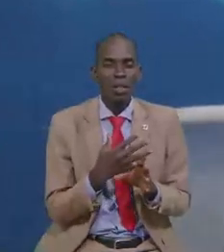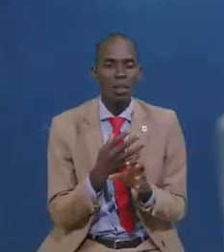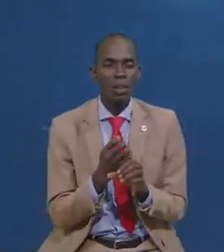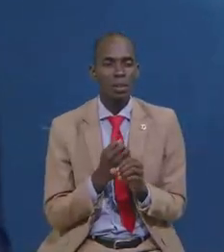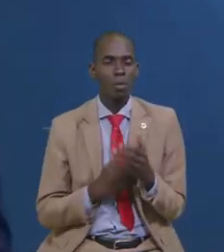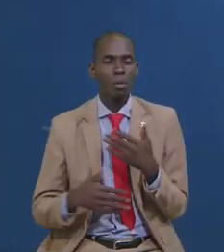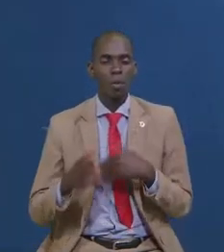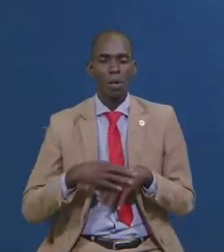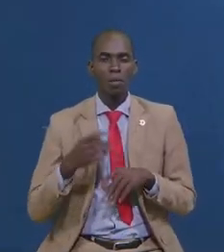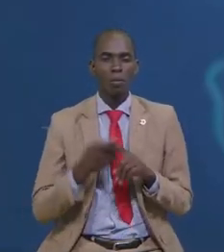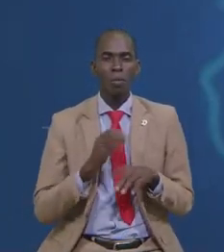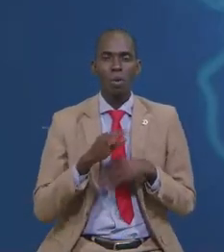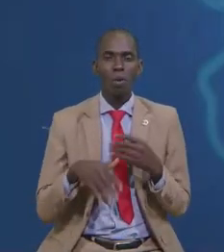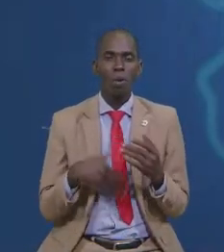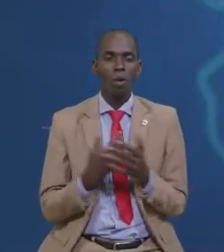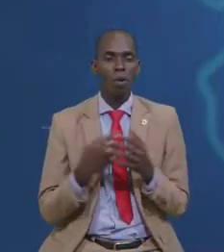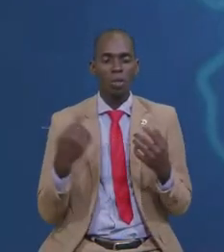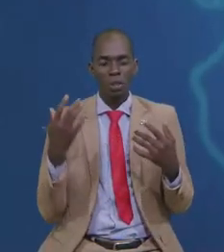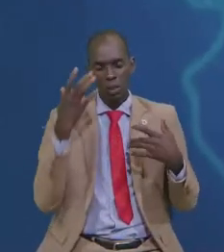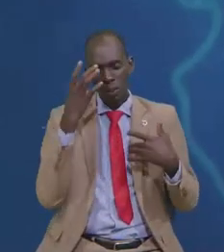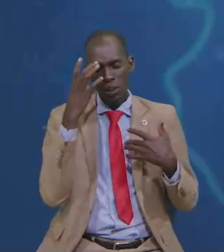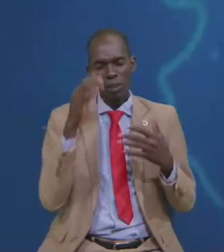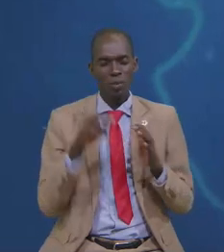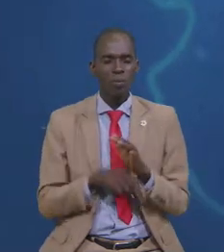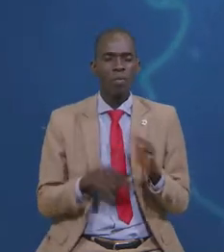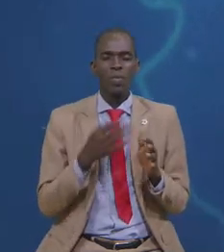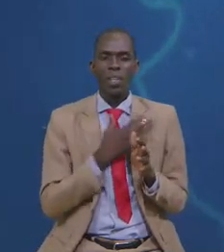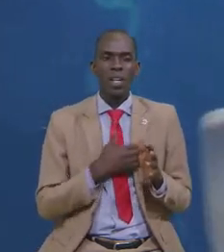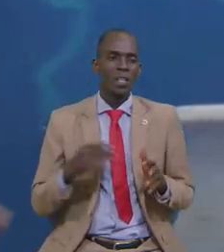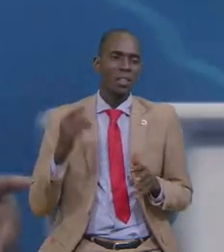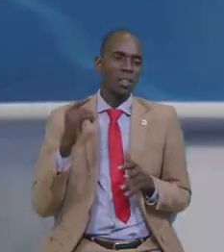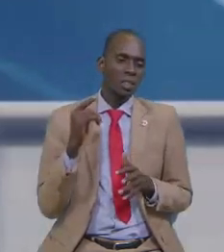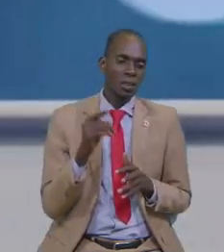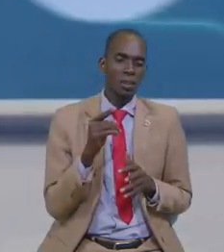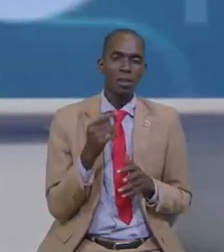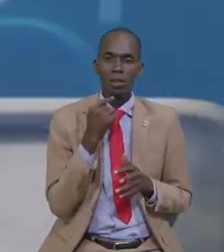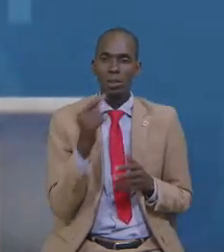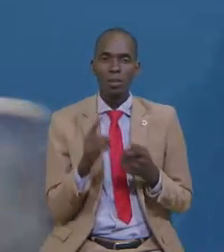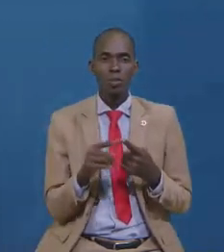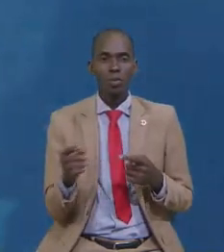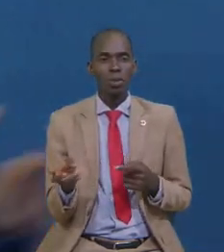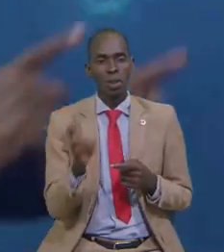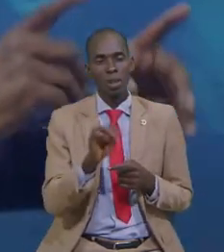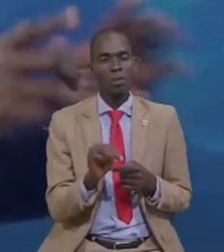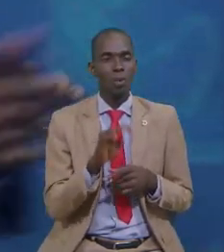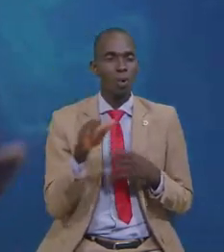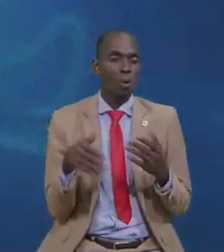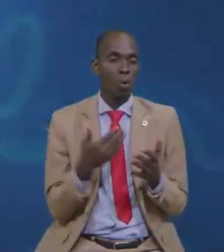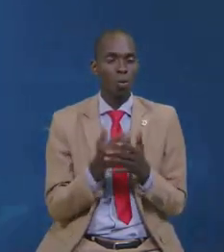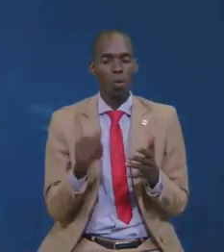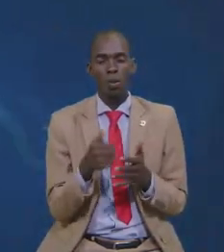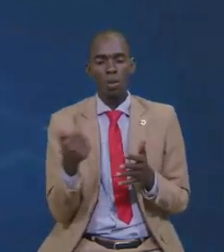avons la libération et le rétablissement de toutes les maladies. Marc 16, verset